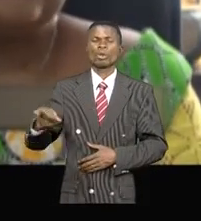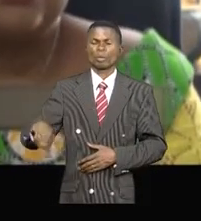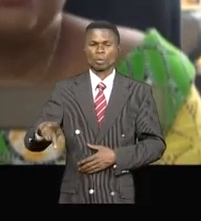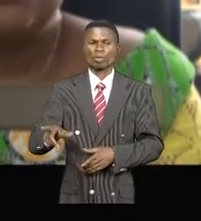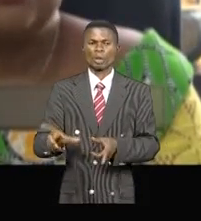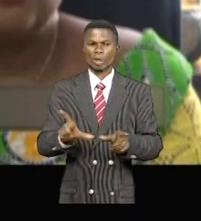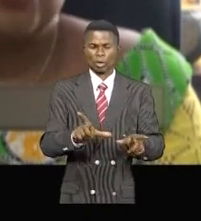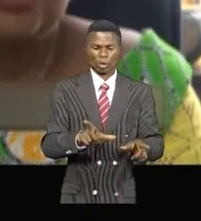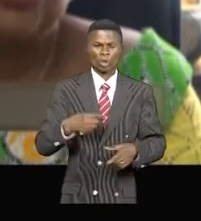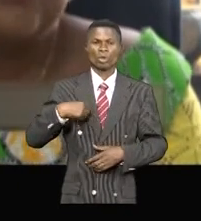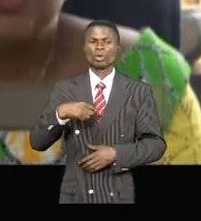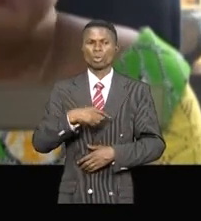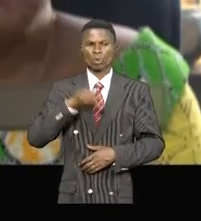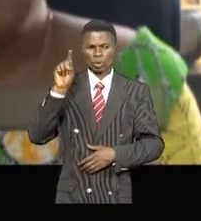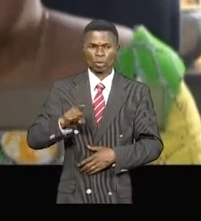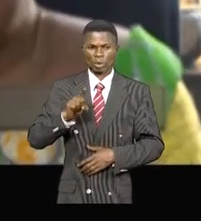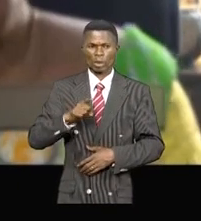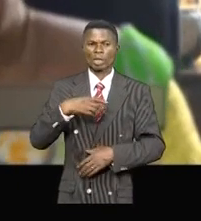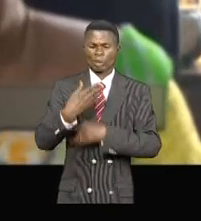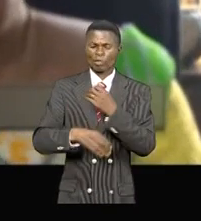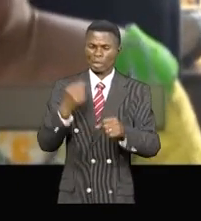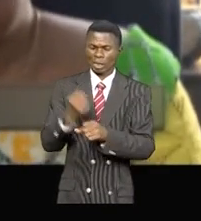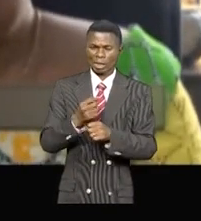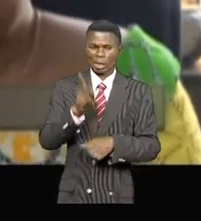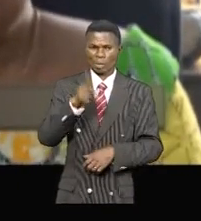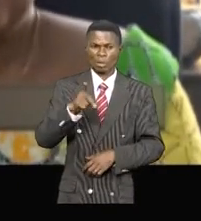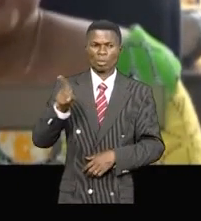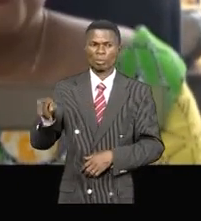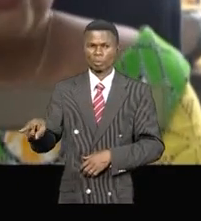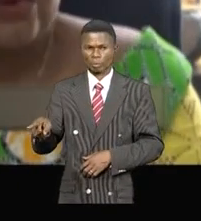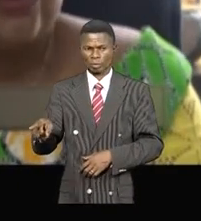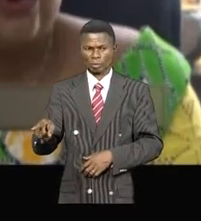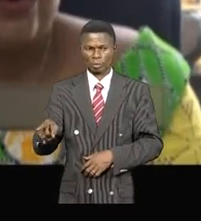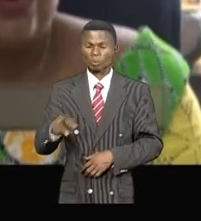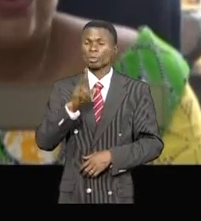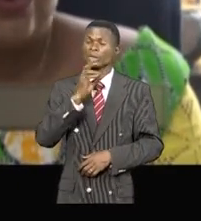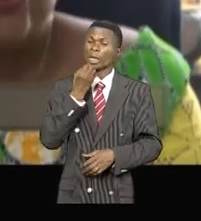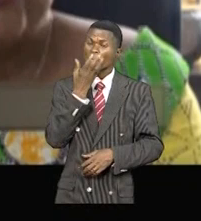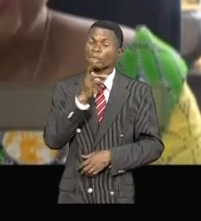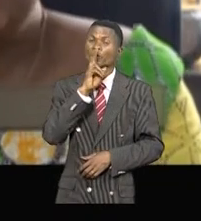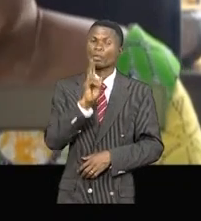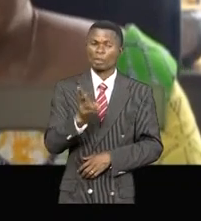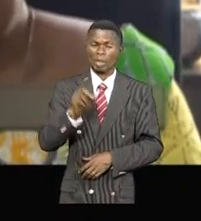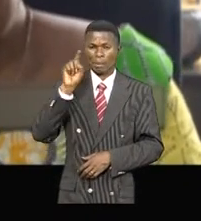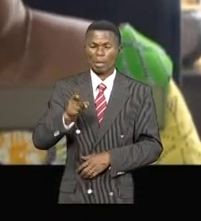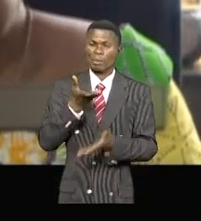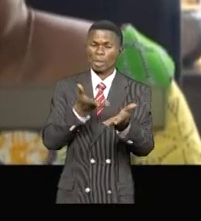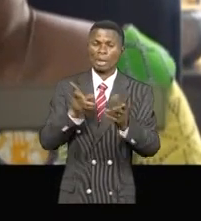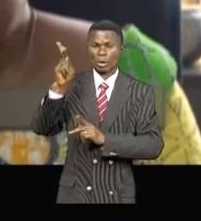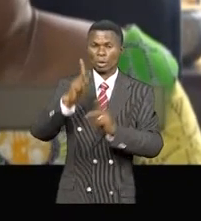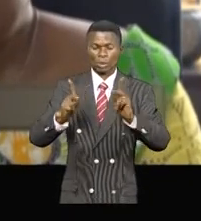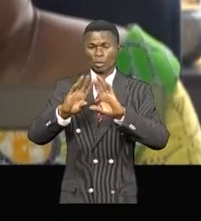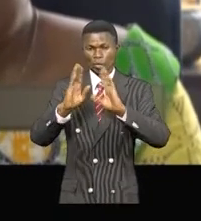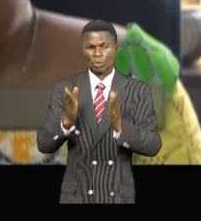qu'on était obligé de faire le PPP. Si réellement on veut aider la population,